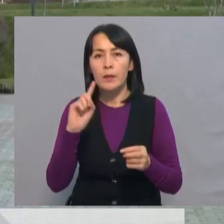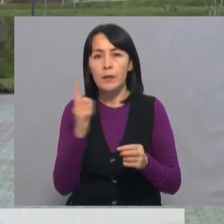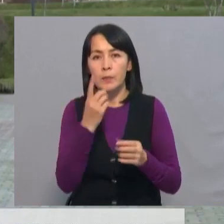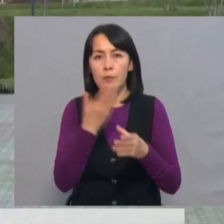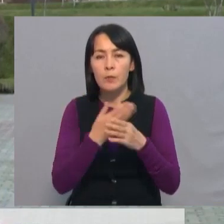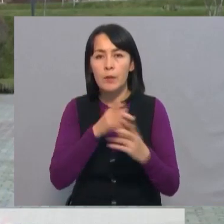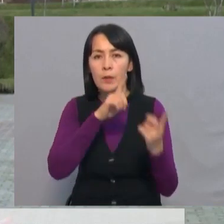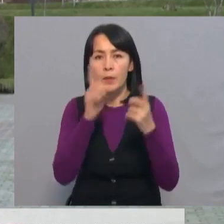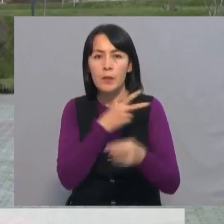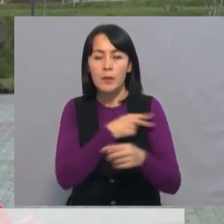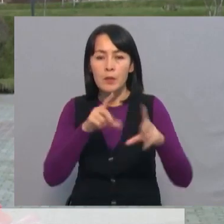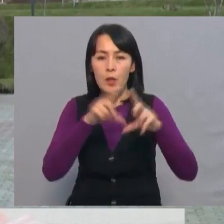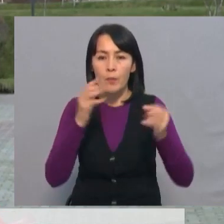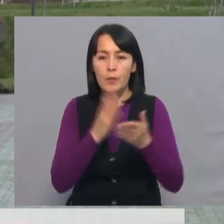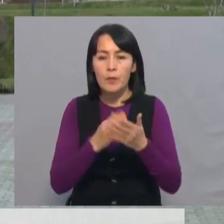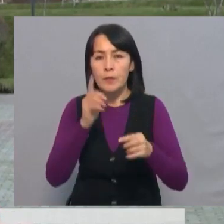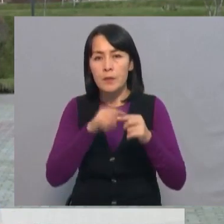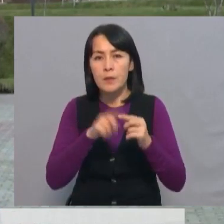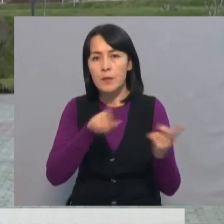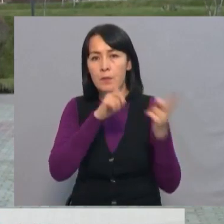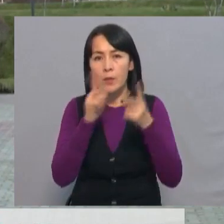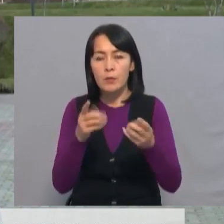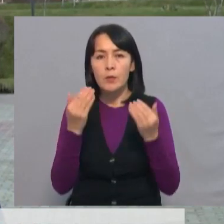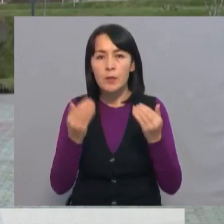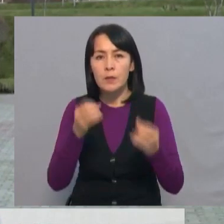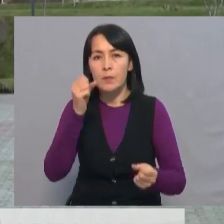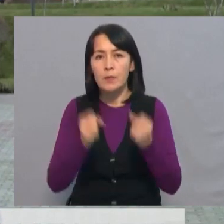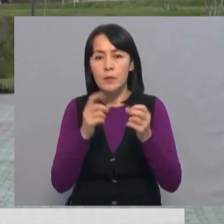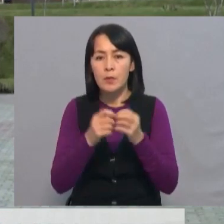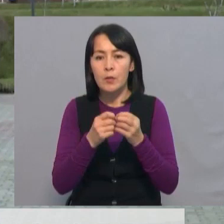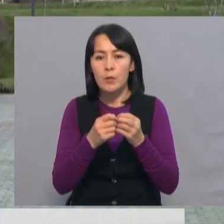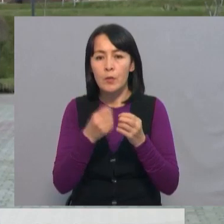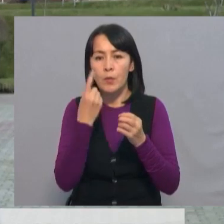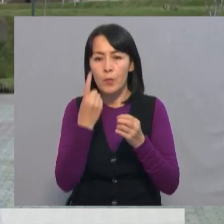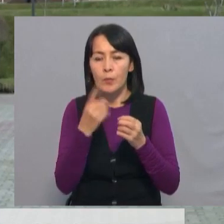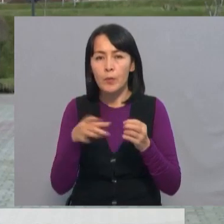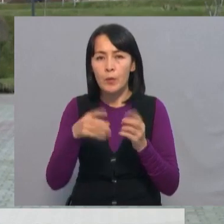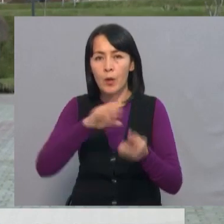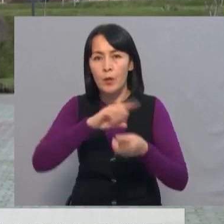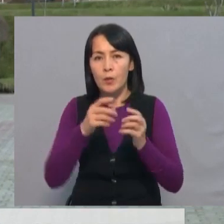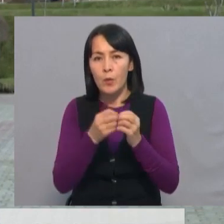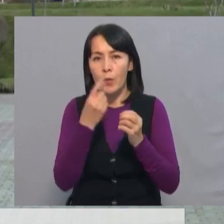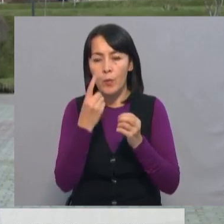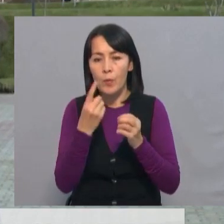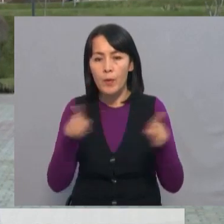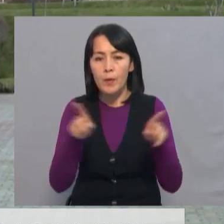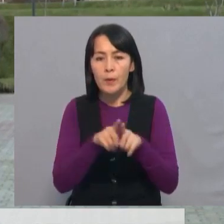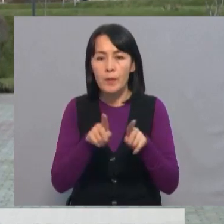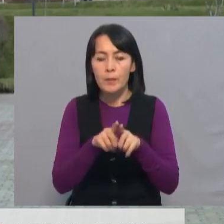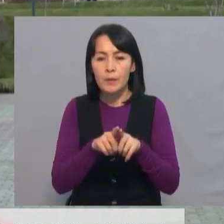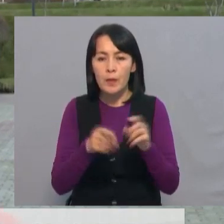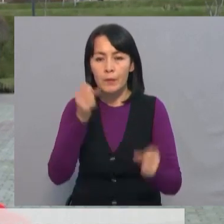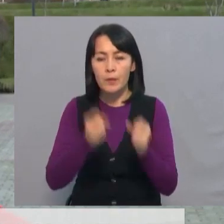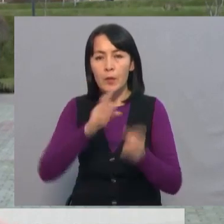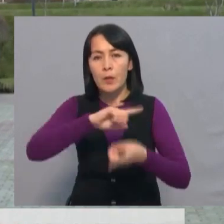бірінші кезекші бөлімдер болады. Сол тездік үшін қазір олар машинаны 11-де ауданда ауыстырып жатырмыз. Қазір міне жаңа 11-де автокөлік оны